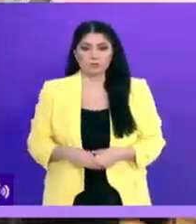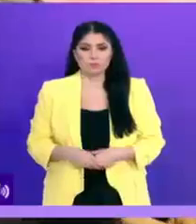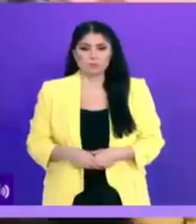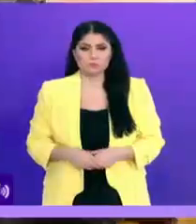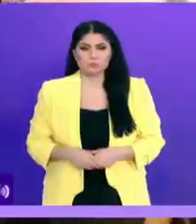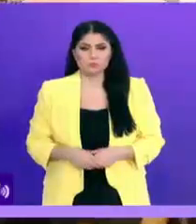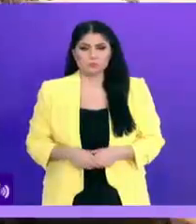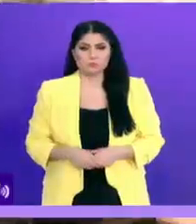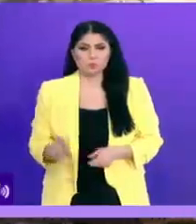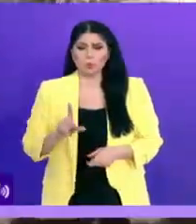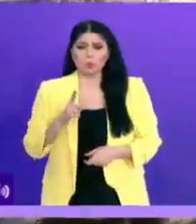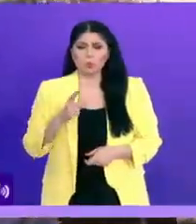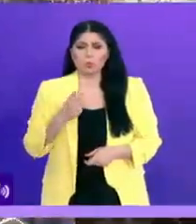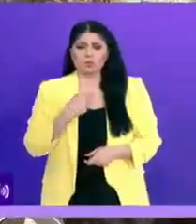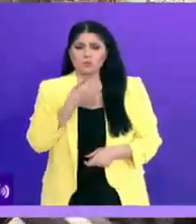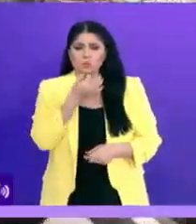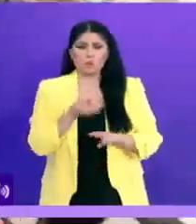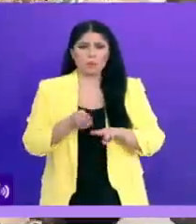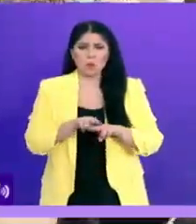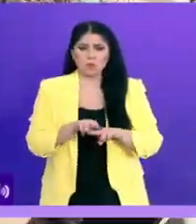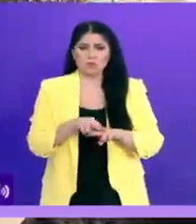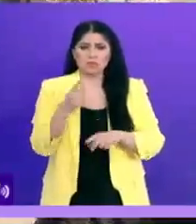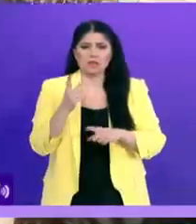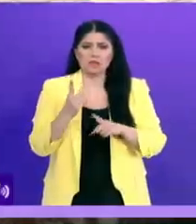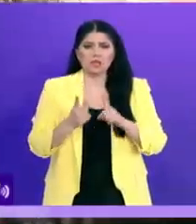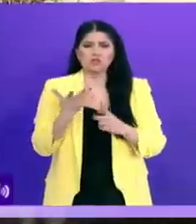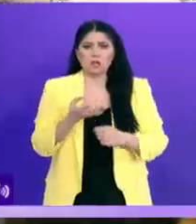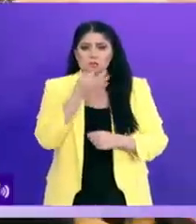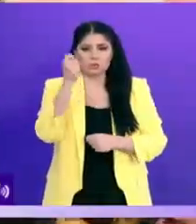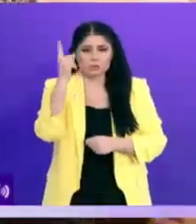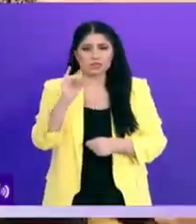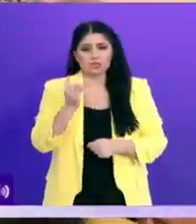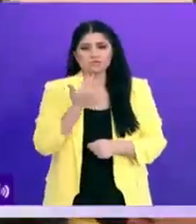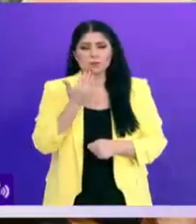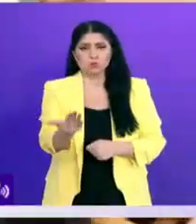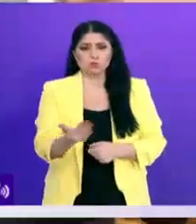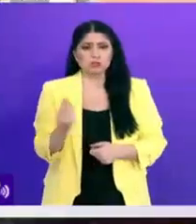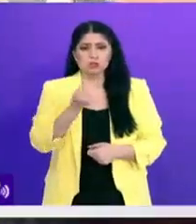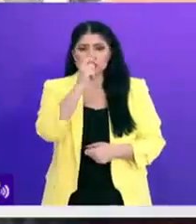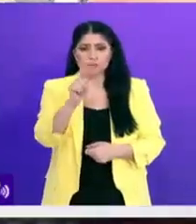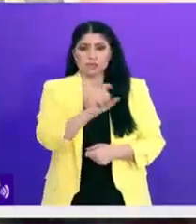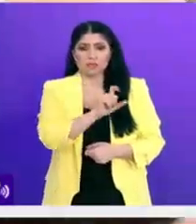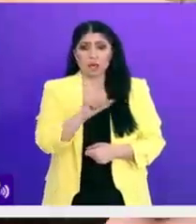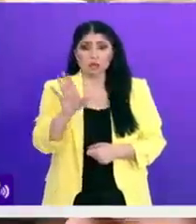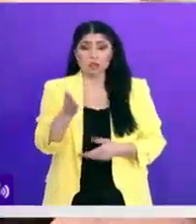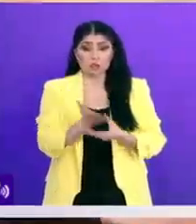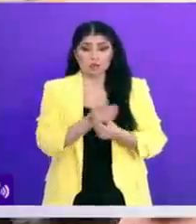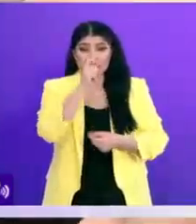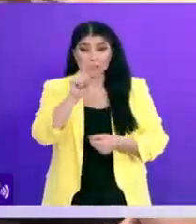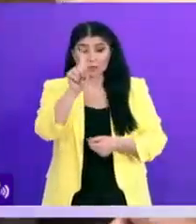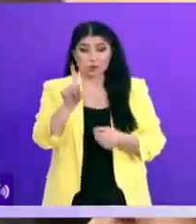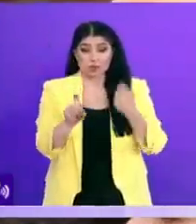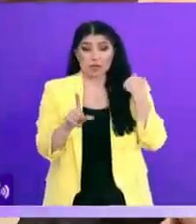multe lucruri să vă spun decât cele pe care le-am spus deja în dimineața asta și vă mulțumesc. De ce v-ați dat demisia? Din cauza acestui dosar v-ați dat demisia?